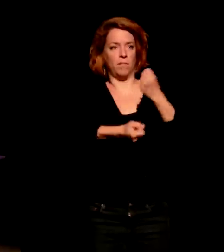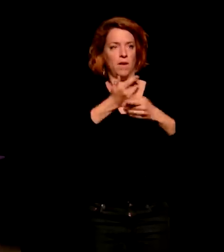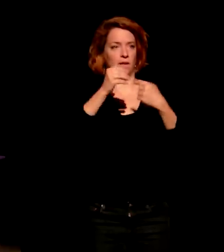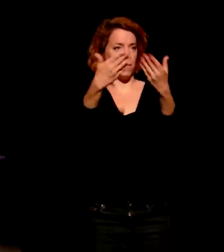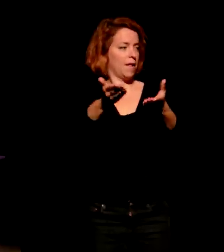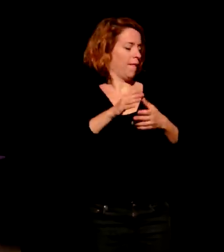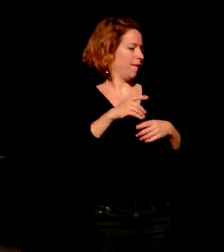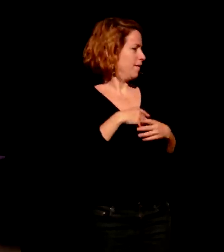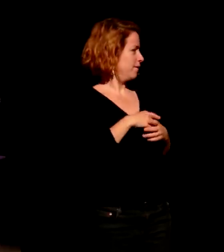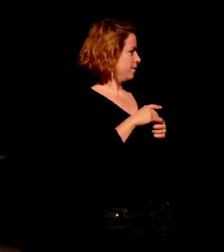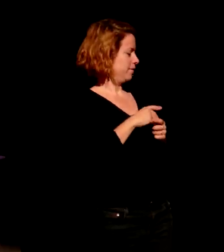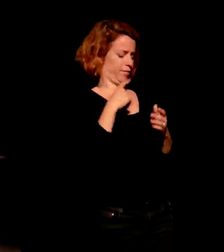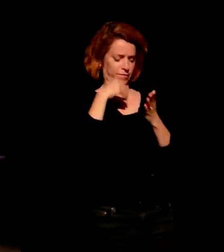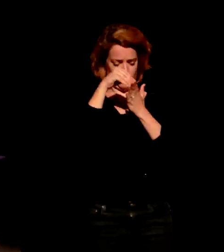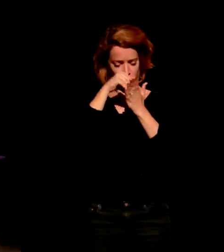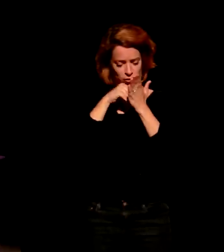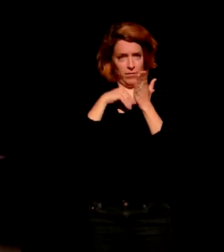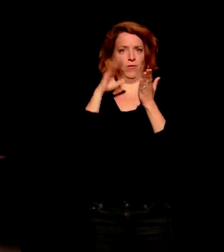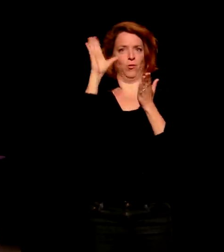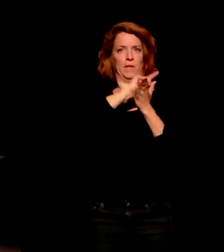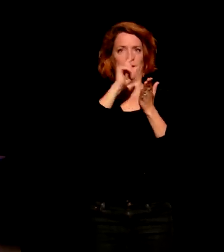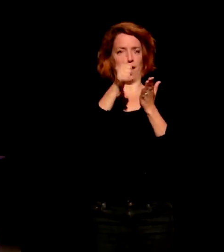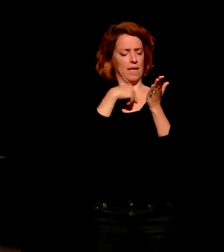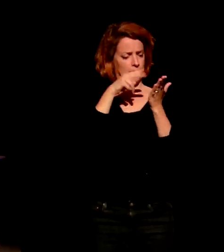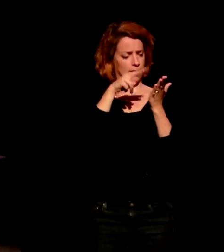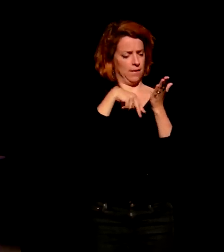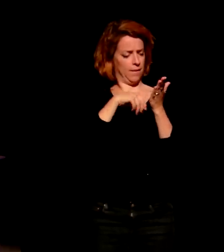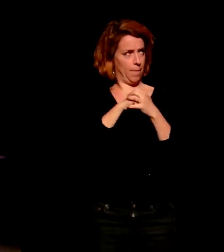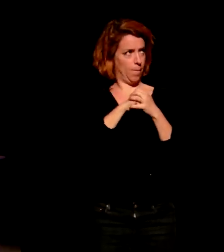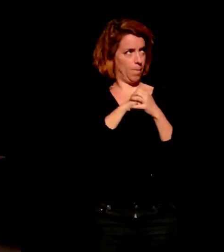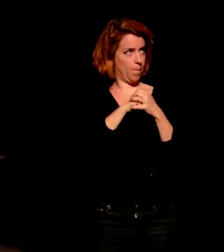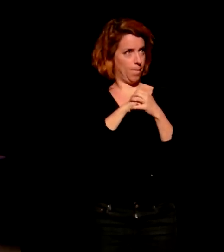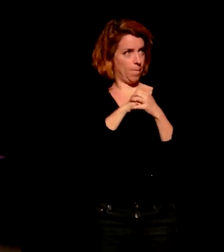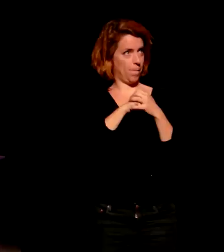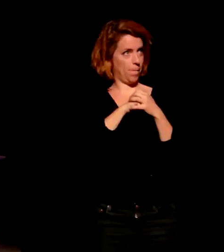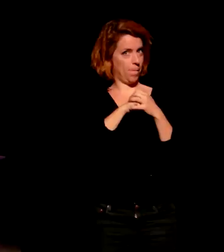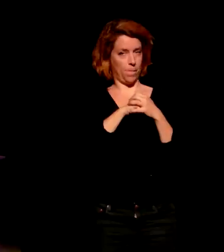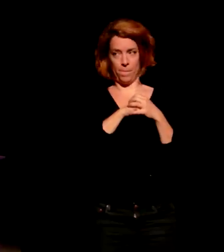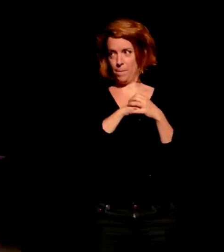Mes petites notes, est-ce que j'oublie rien? J'oublie rien. Et